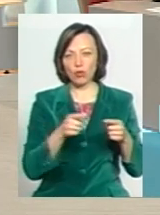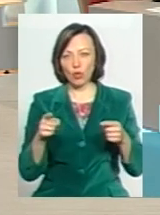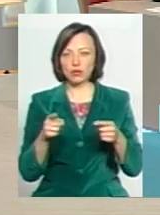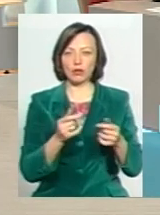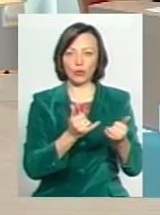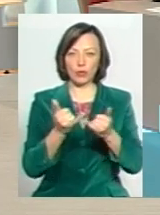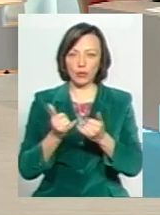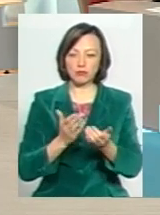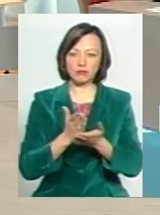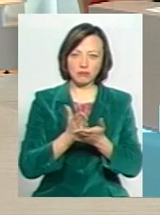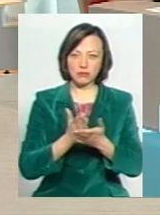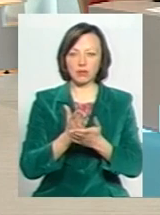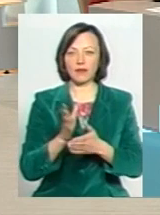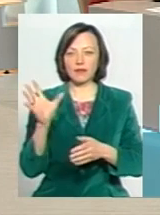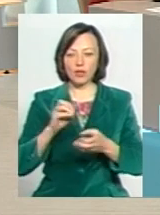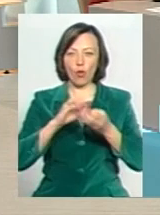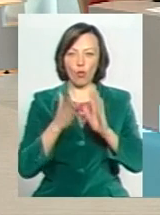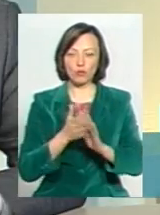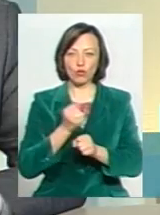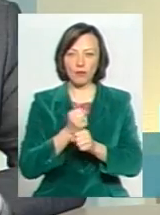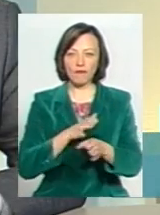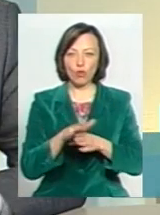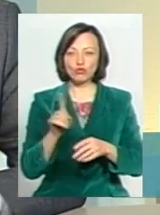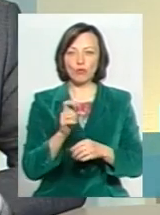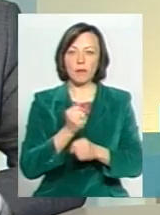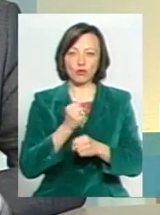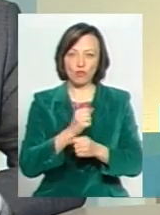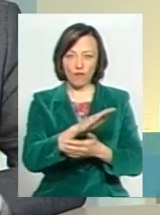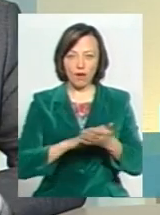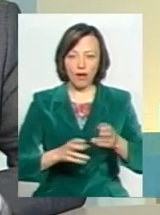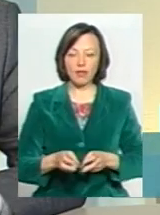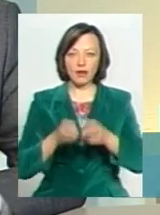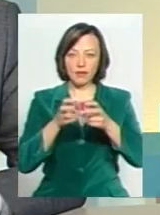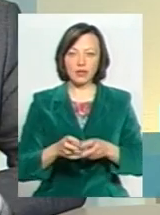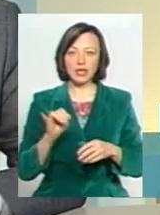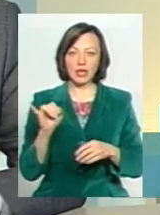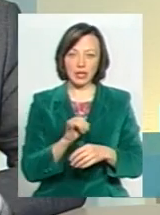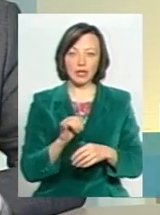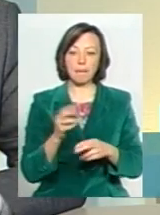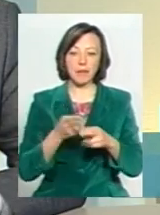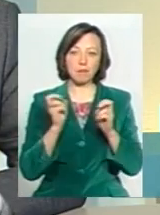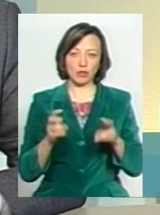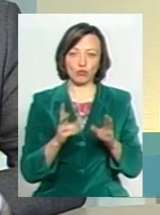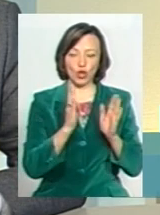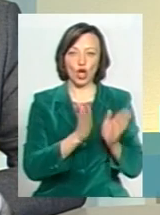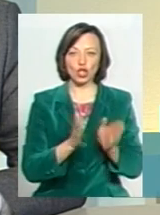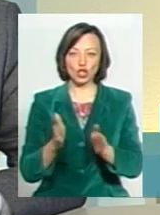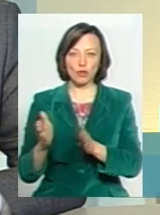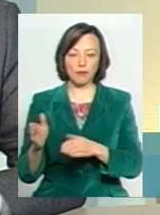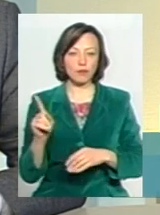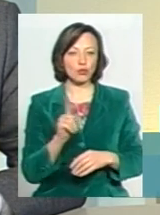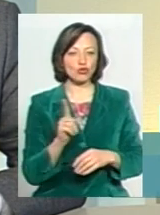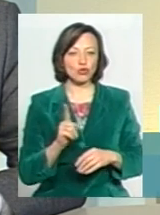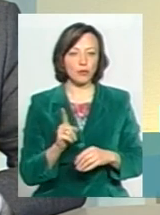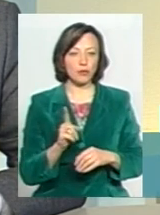ліфтів. Виконує весь комплекс робіт для того, щоб ліфти працювали, і вони працювали в безпечному режимі, щоб не